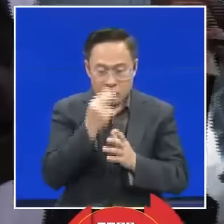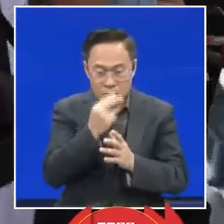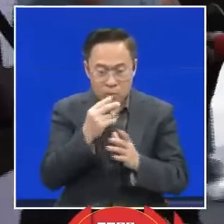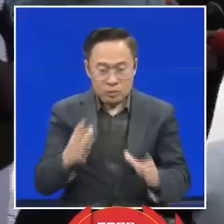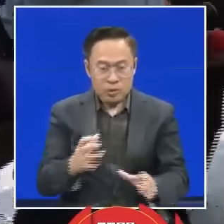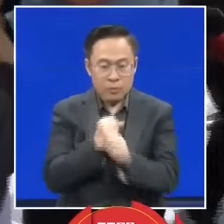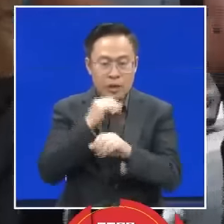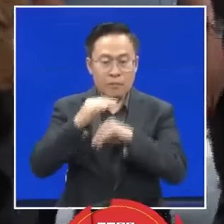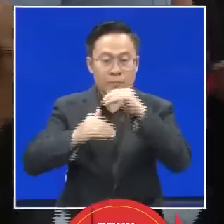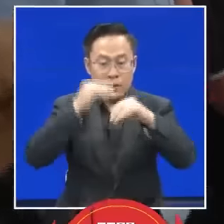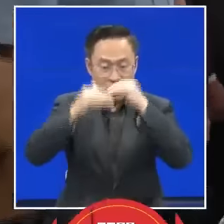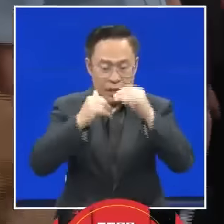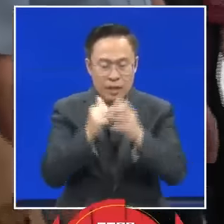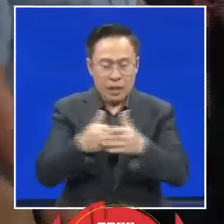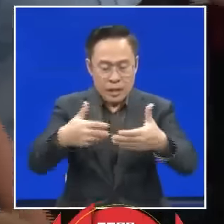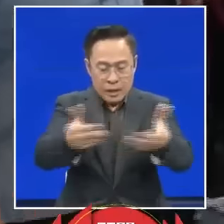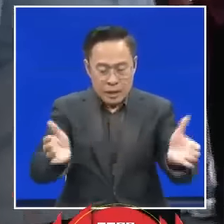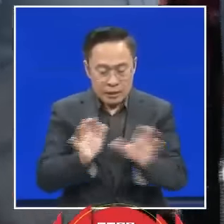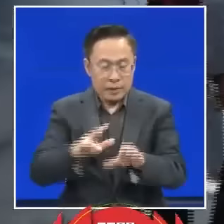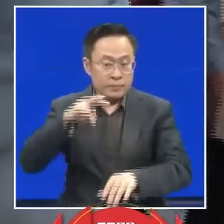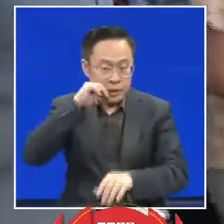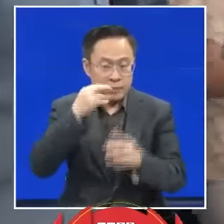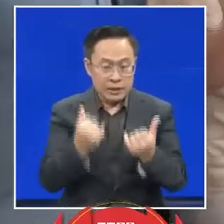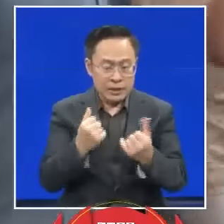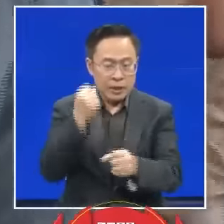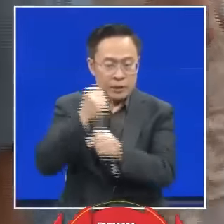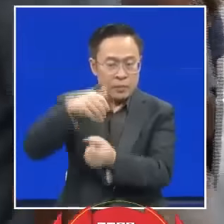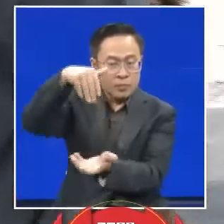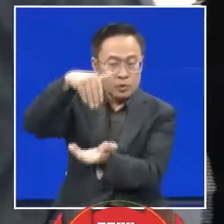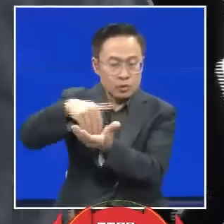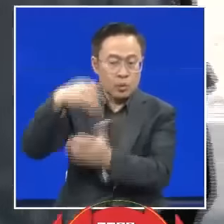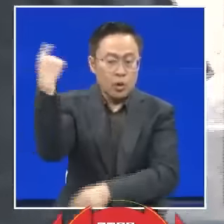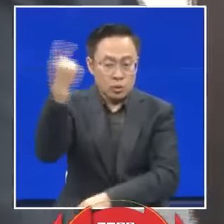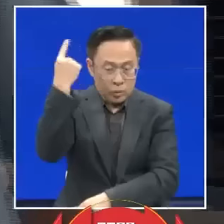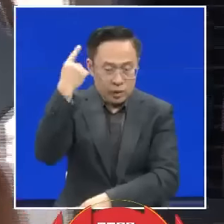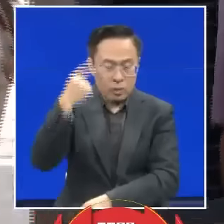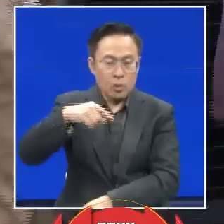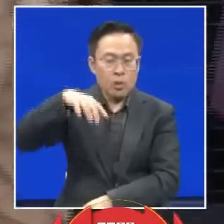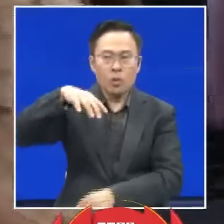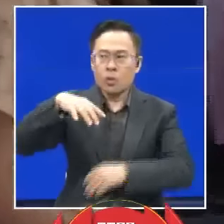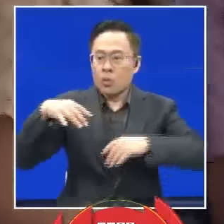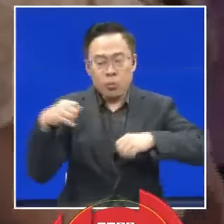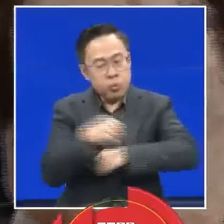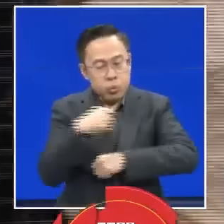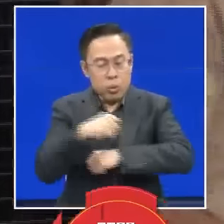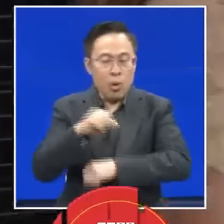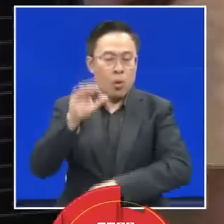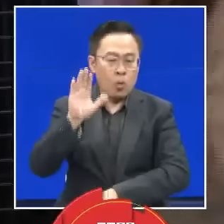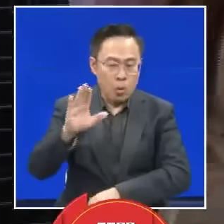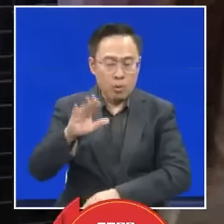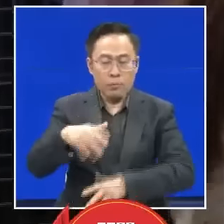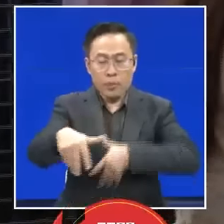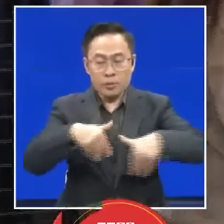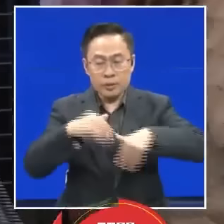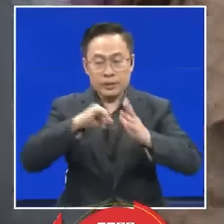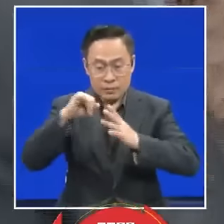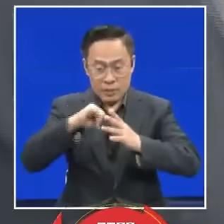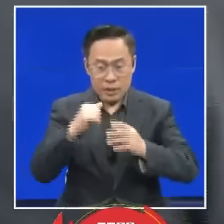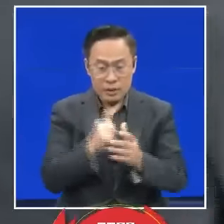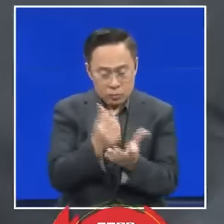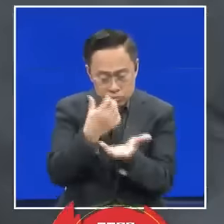พัฒนาพื้นที่หนองเขียวแห่งนี้ให้เป็นสถานที่ท่องเที่ยวแล้วก็เป็นสวนสาธารณะครับซึ่งภายหลังการรับ